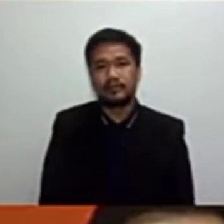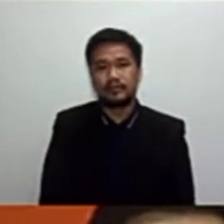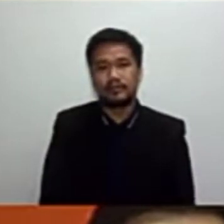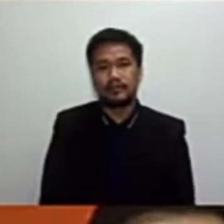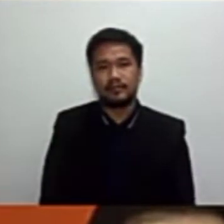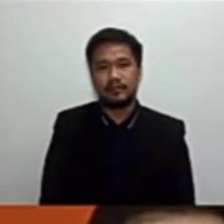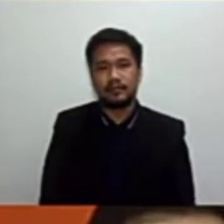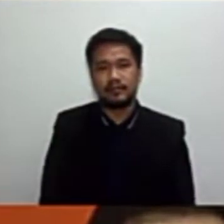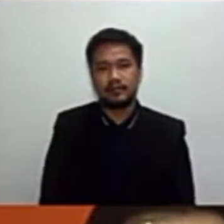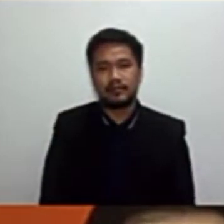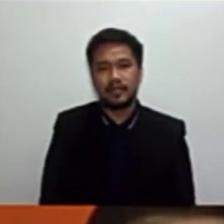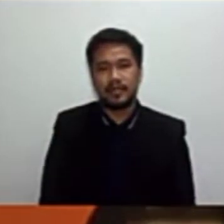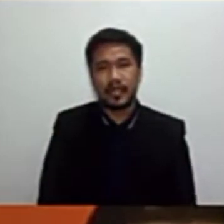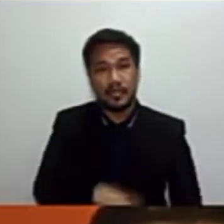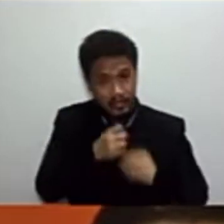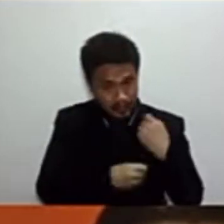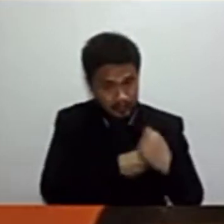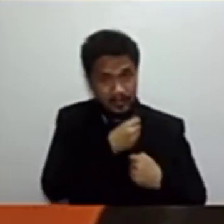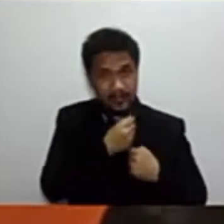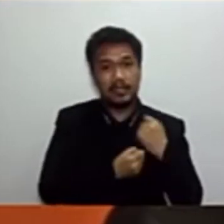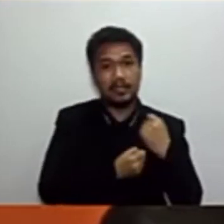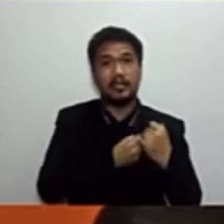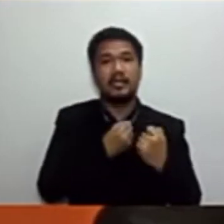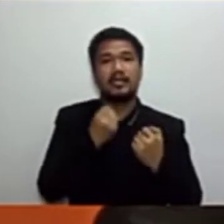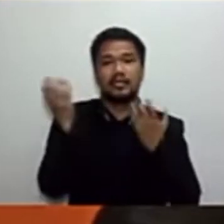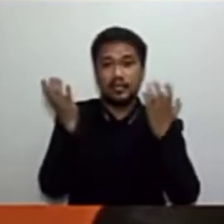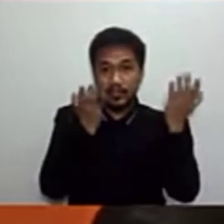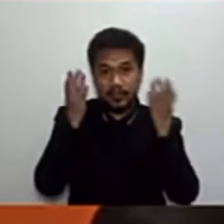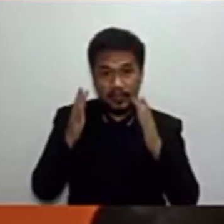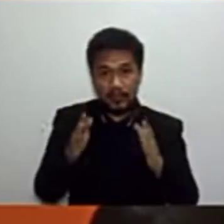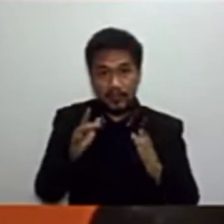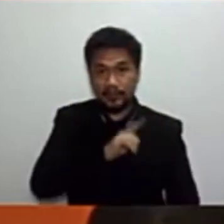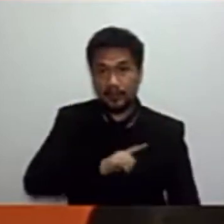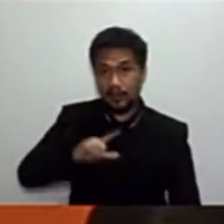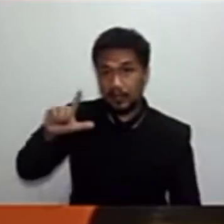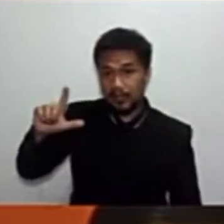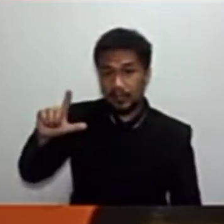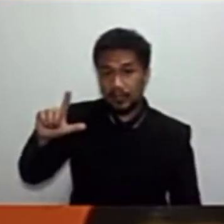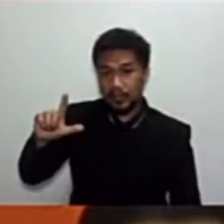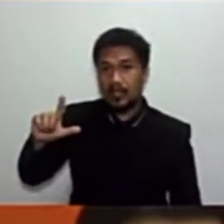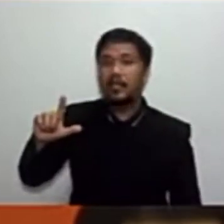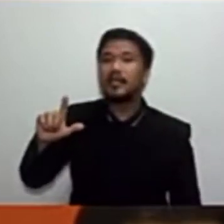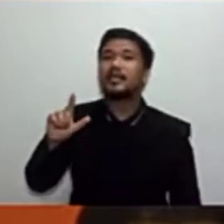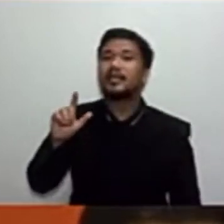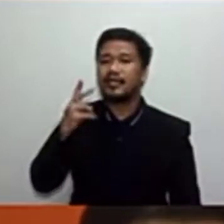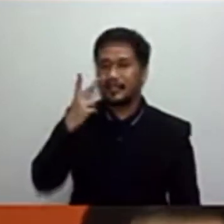Ang lingkod na ito ay tumutukoy kay Jesus.